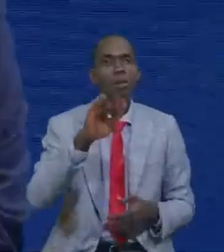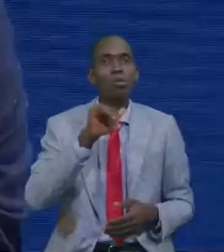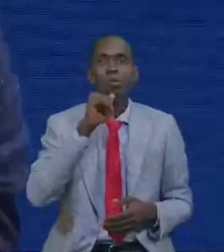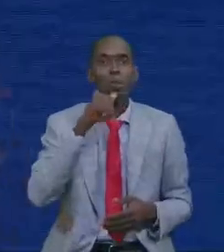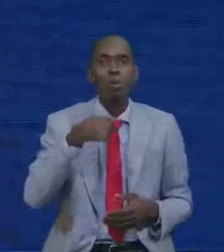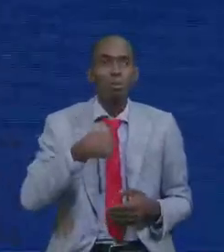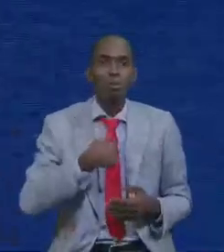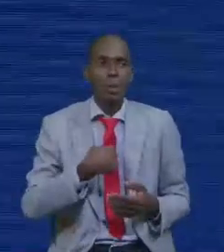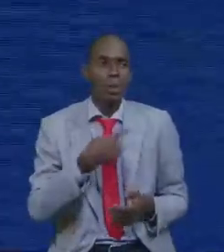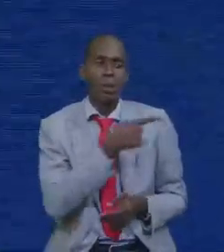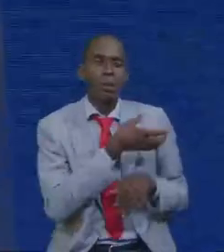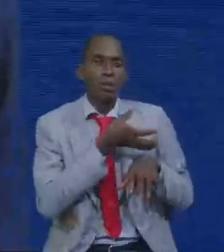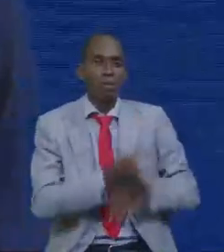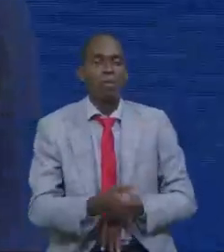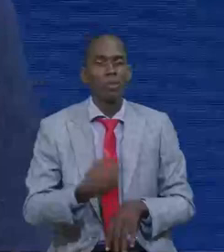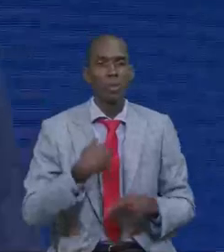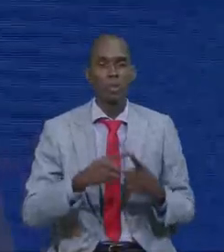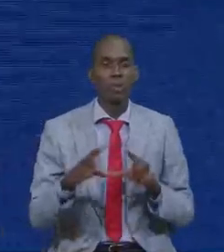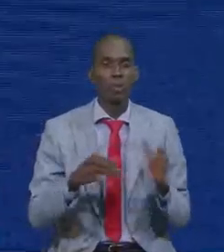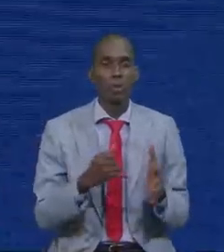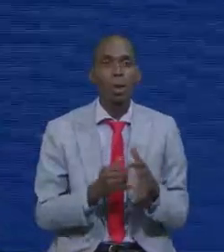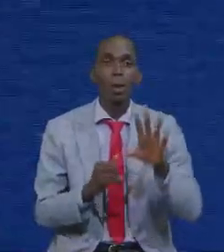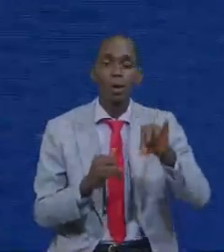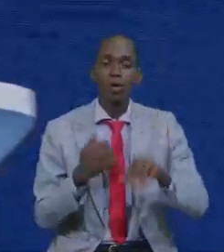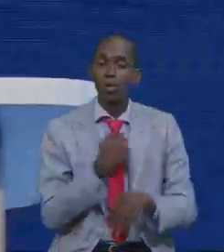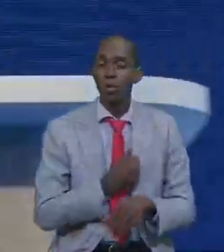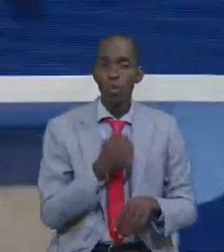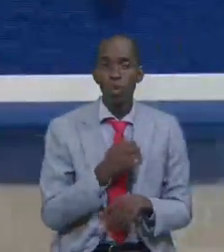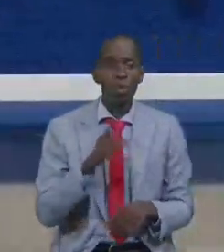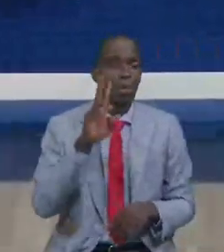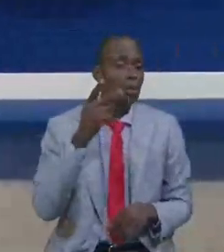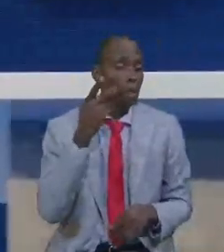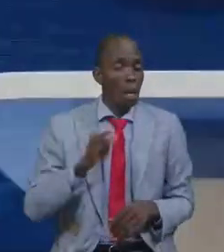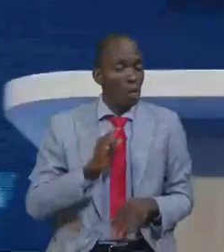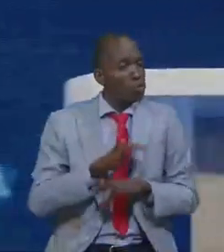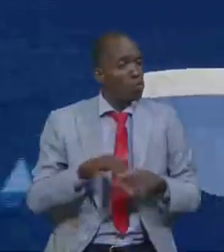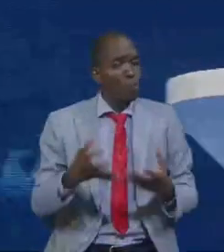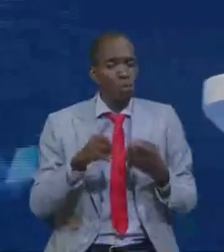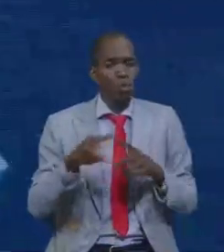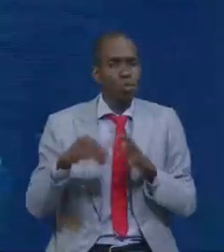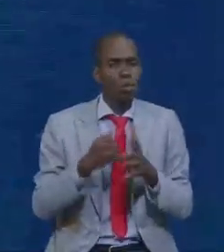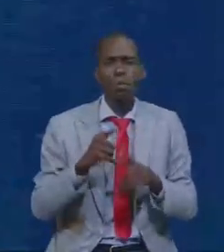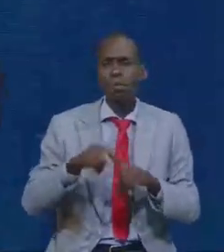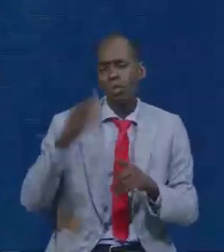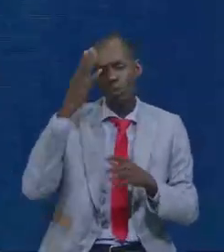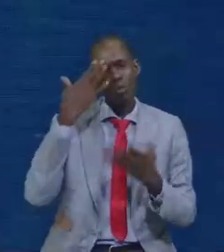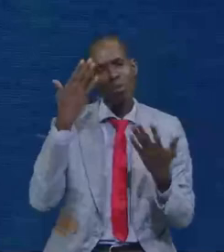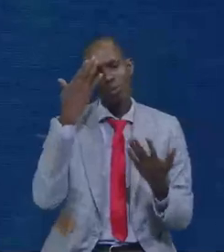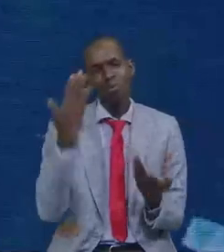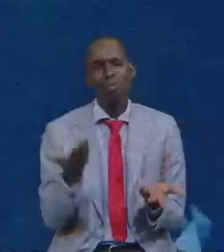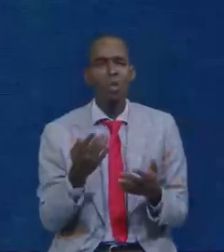ne sont pas allés dans cette psychologie erronée qui dit l'homme est